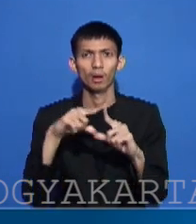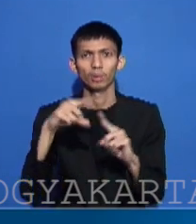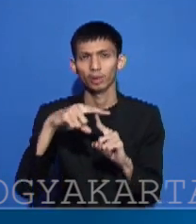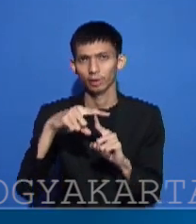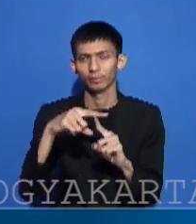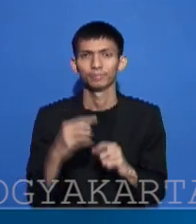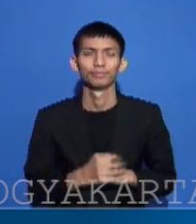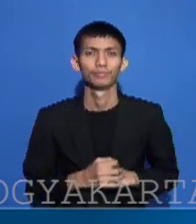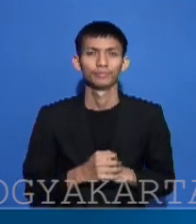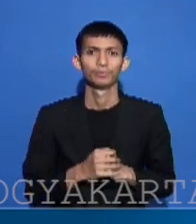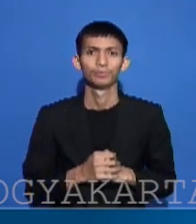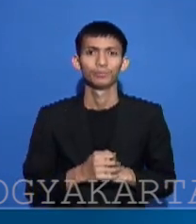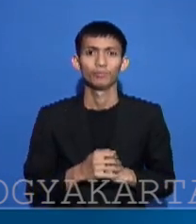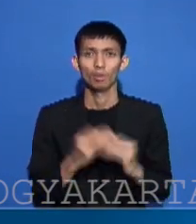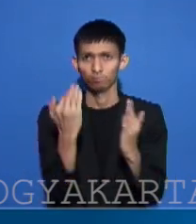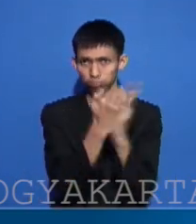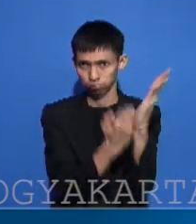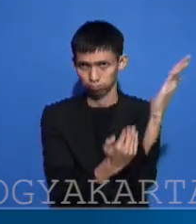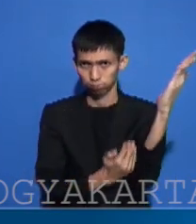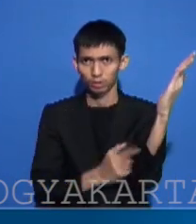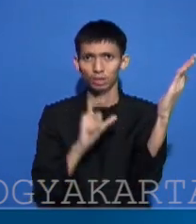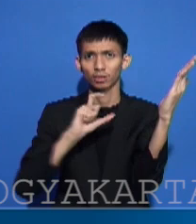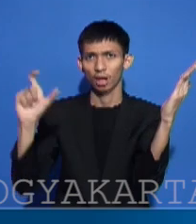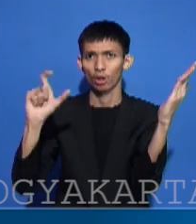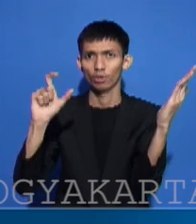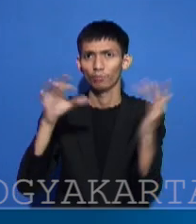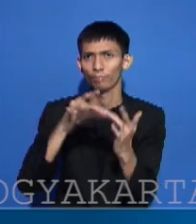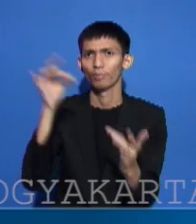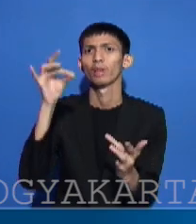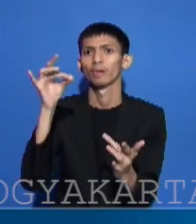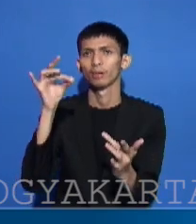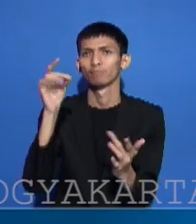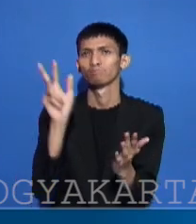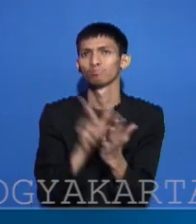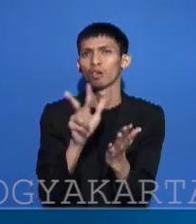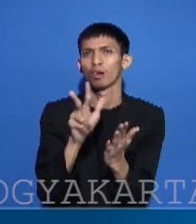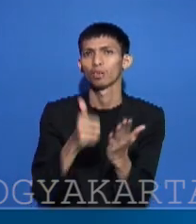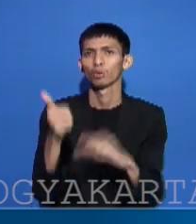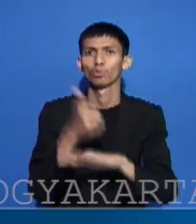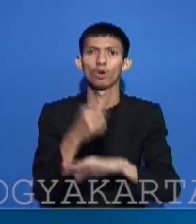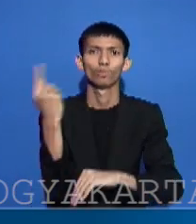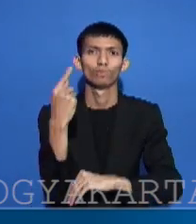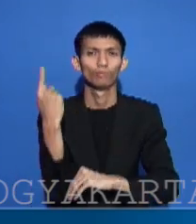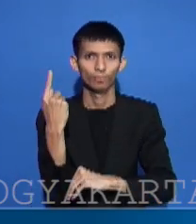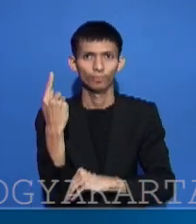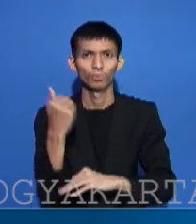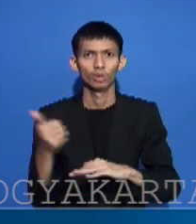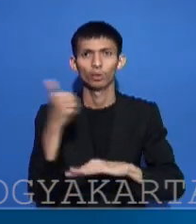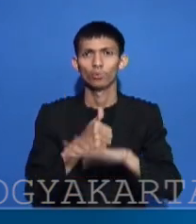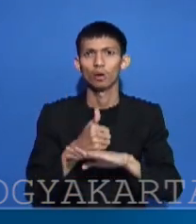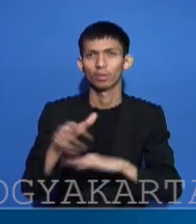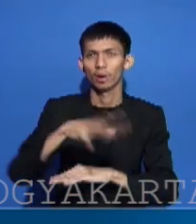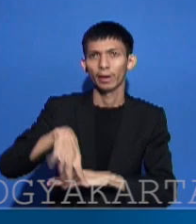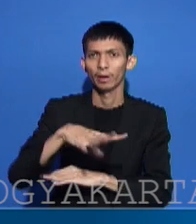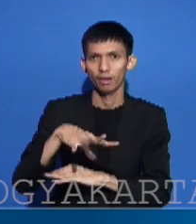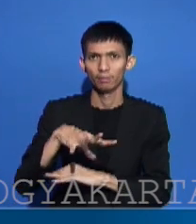peraturan perkumpulan yang akan dijadikan dasar pencalonan, pemilihan, dan pelantikan ketua umum, ketua pengwil, ketua pengda, anggota